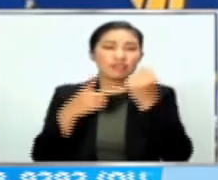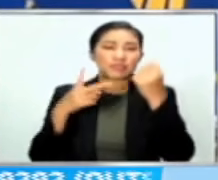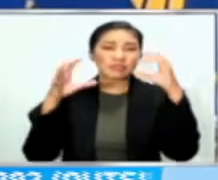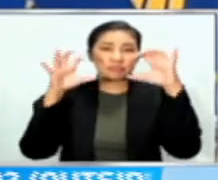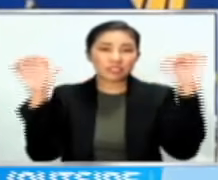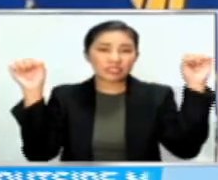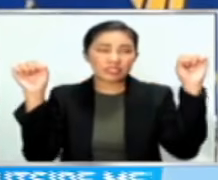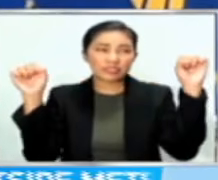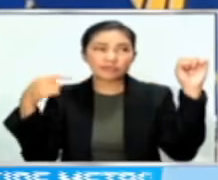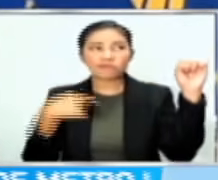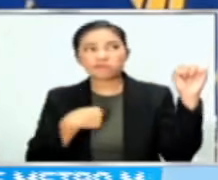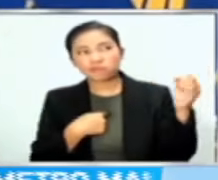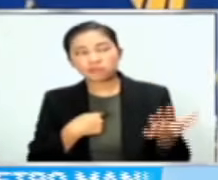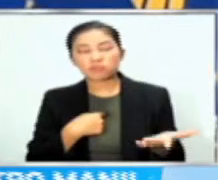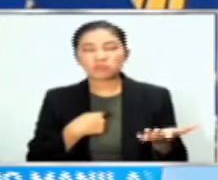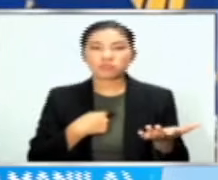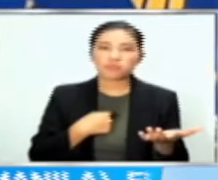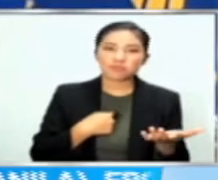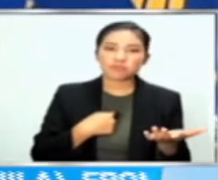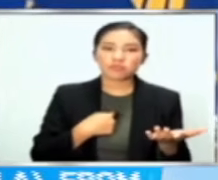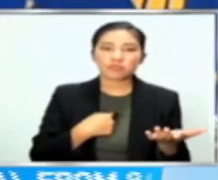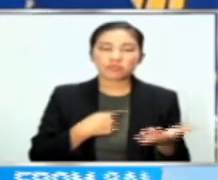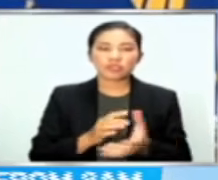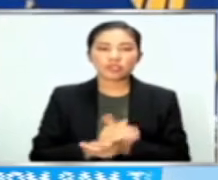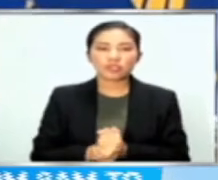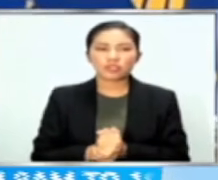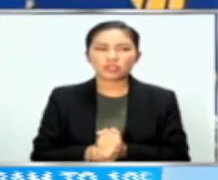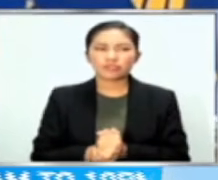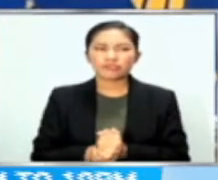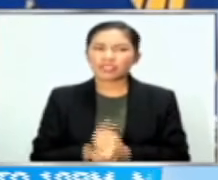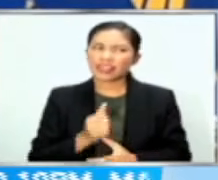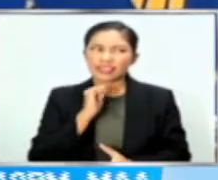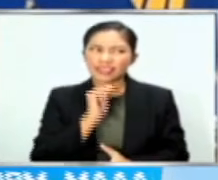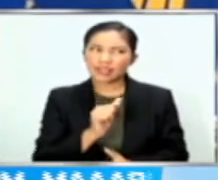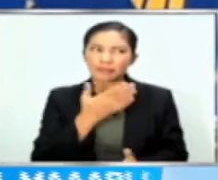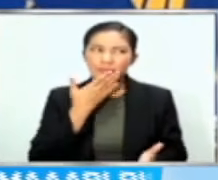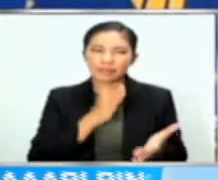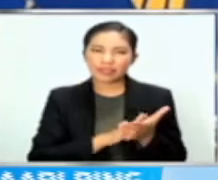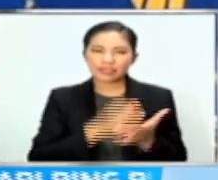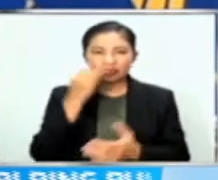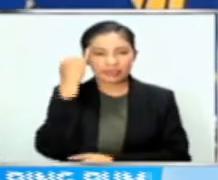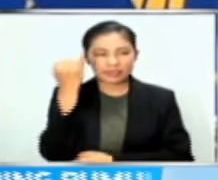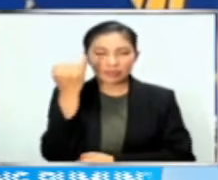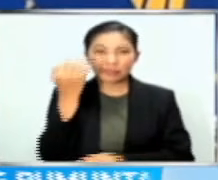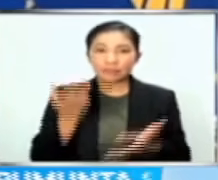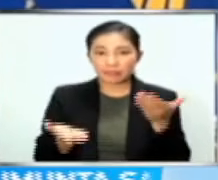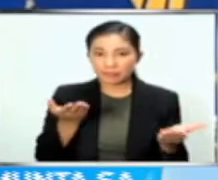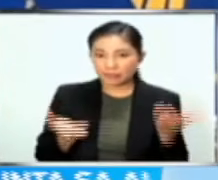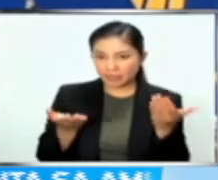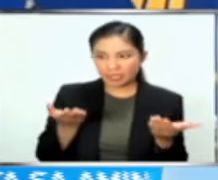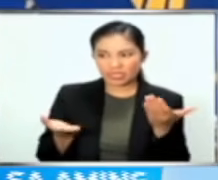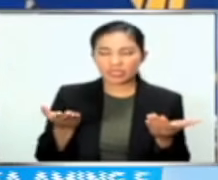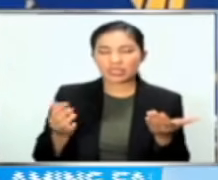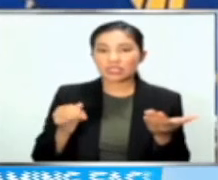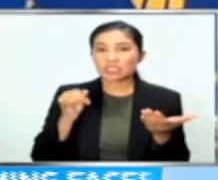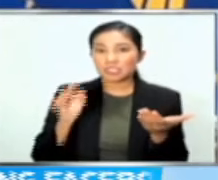Sabi ko, it's not at all a bad idea. And if there is a space for me